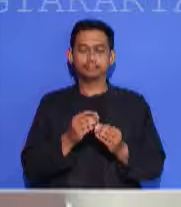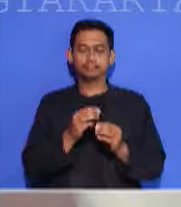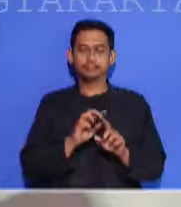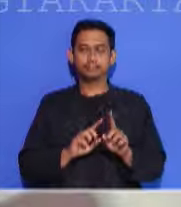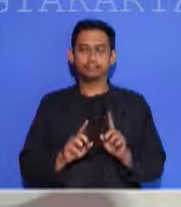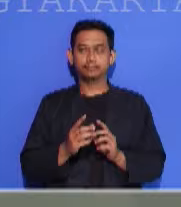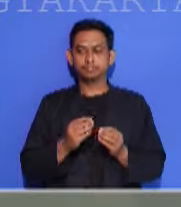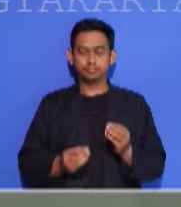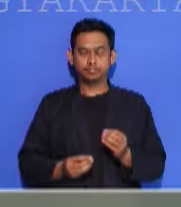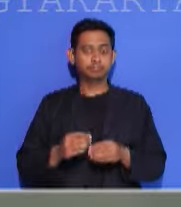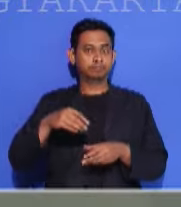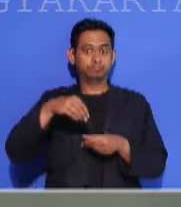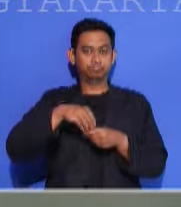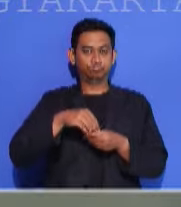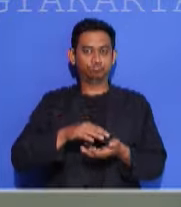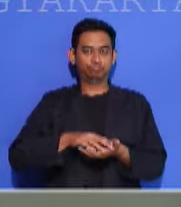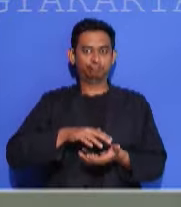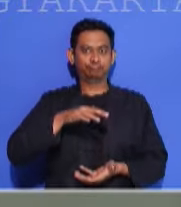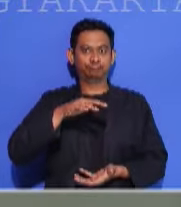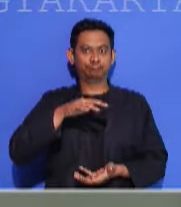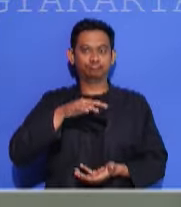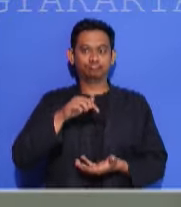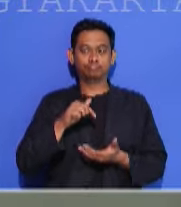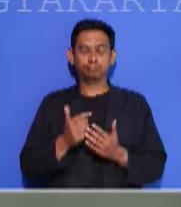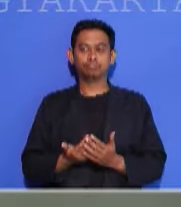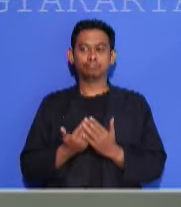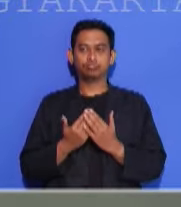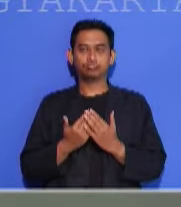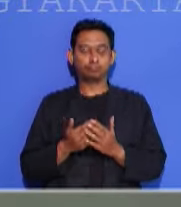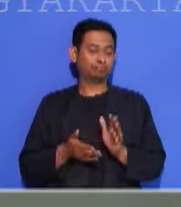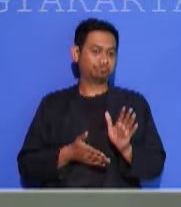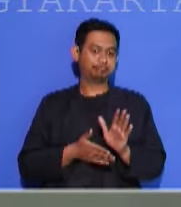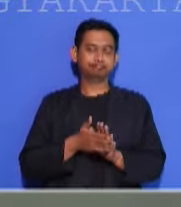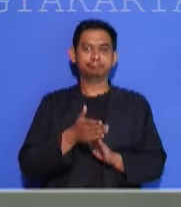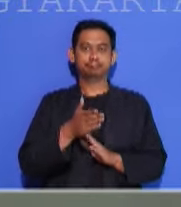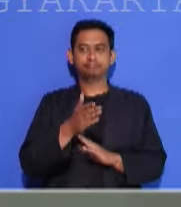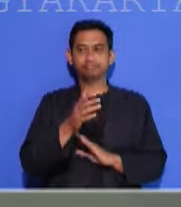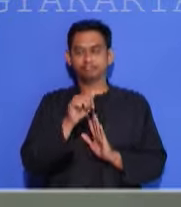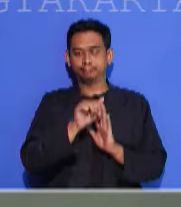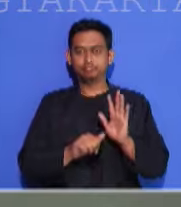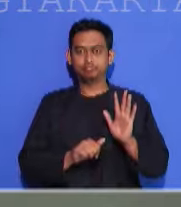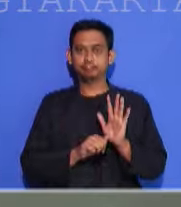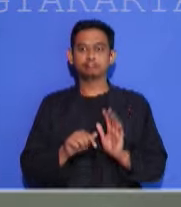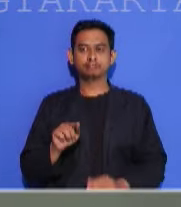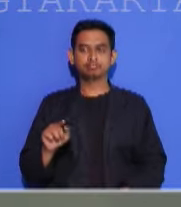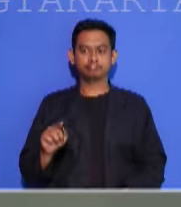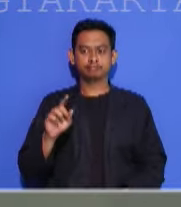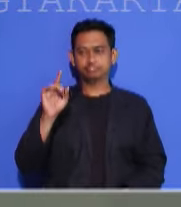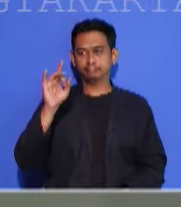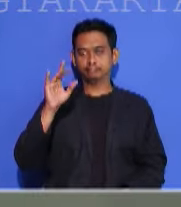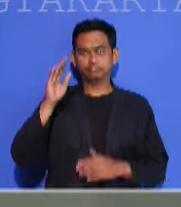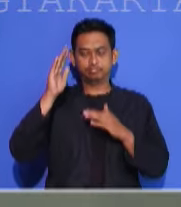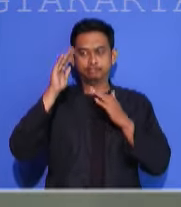rakyat. Semoga saja ini bisa berjalan lancar nanti sampai siang dengan harapan